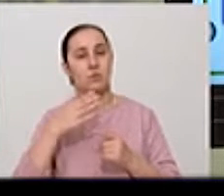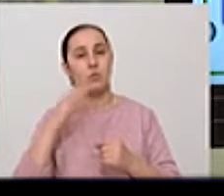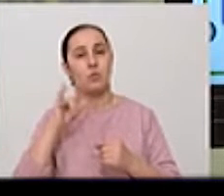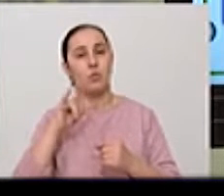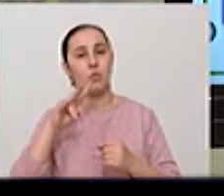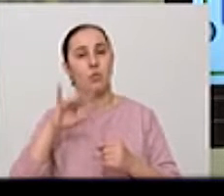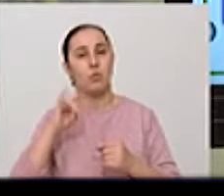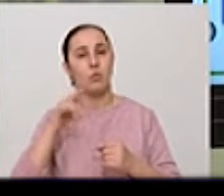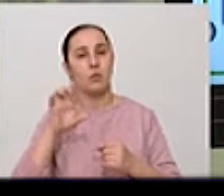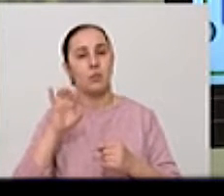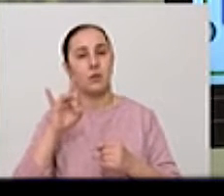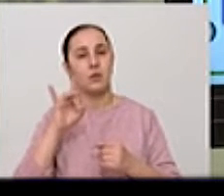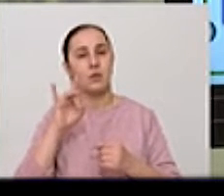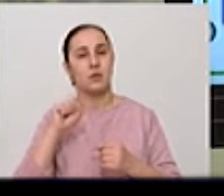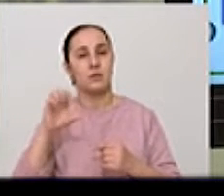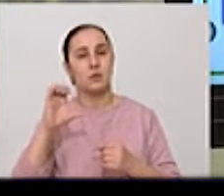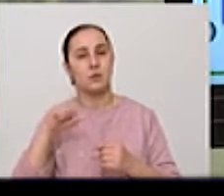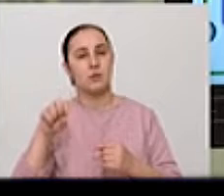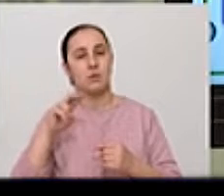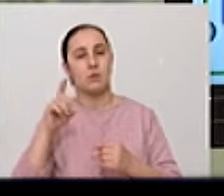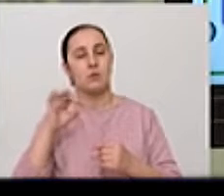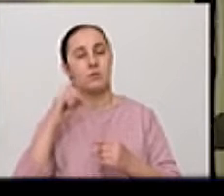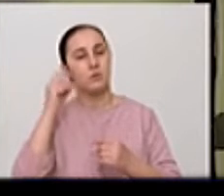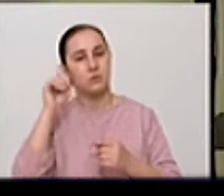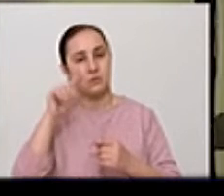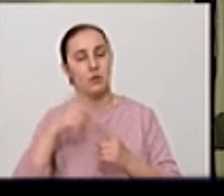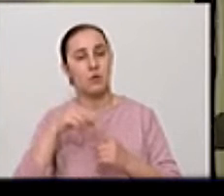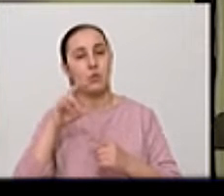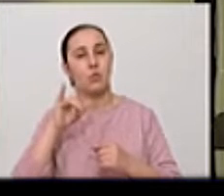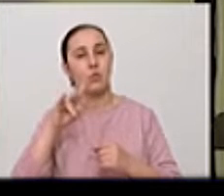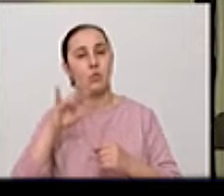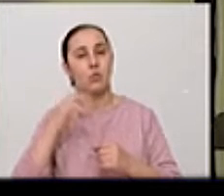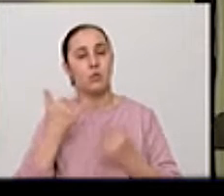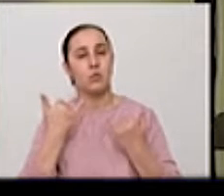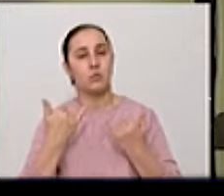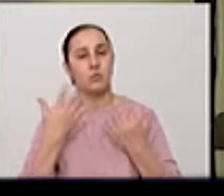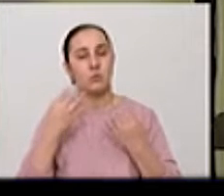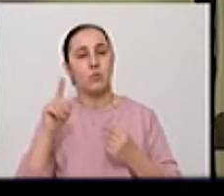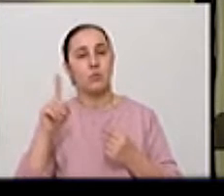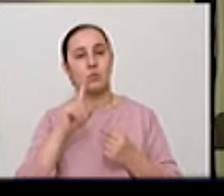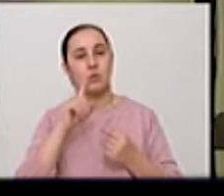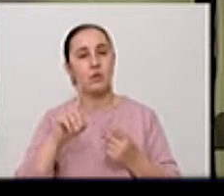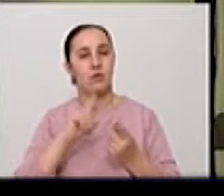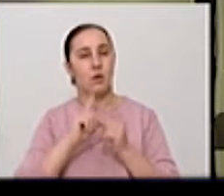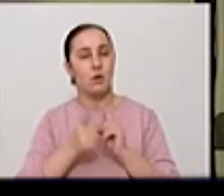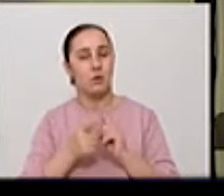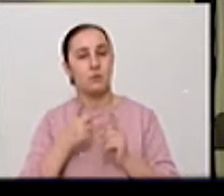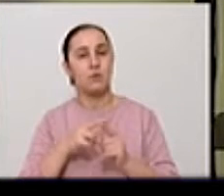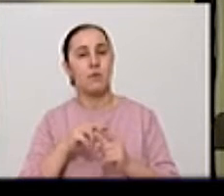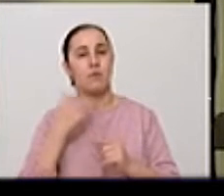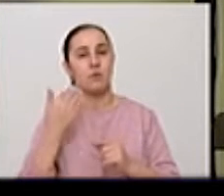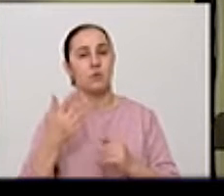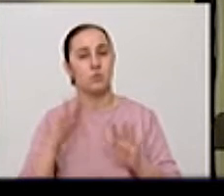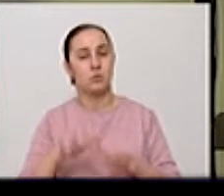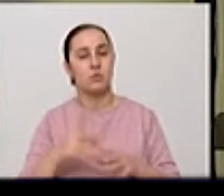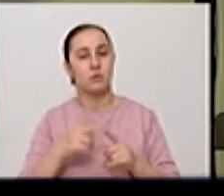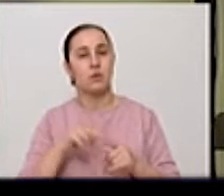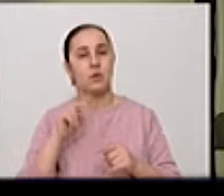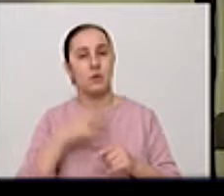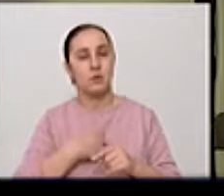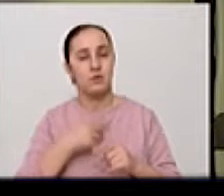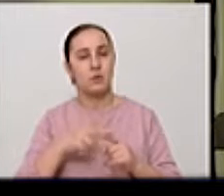Ulug'bek rasadxonasi haqida eshitgansiz. Ulug'bek rasadxonasi hozirgi kunda muzeyga aylantirilganligi va shu yerda